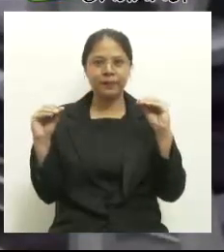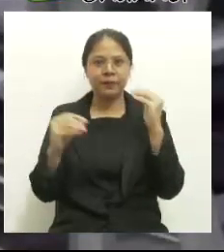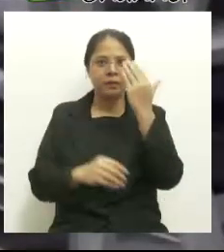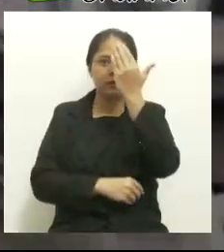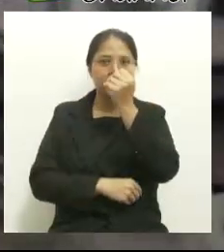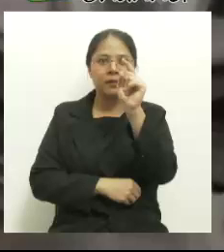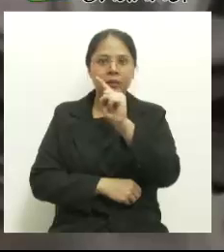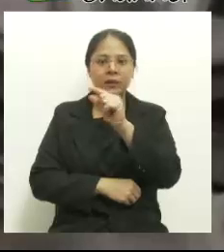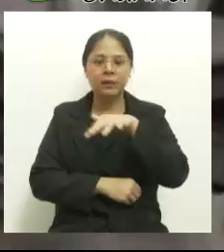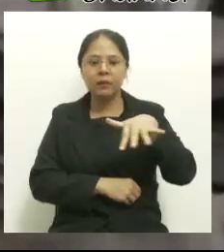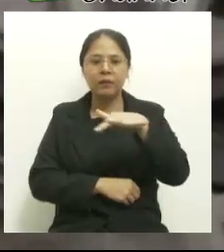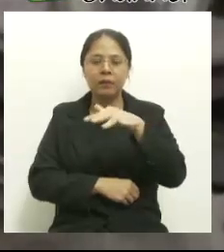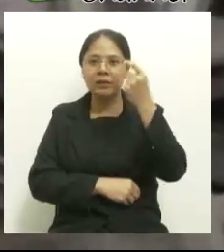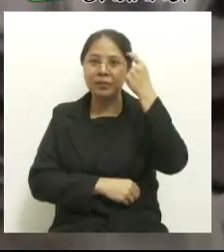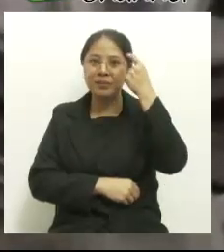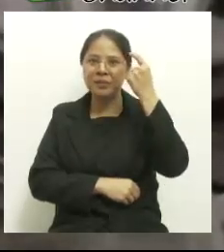คนในห้องค่ะ